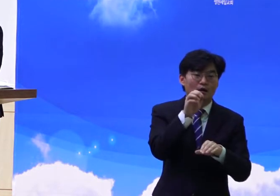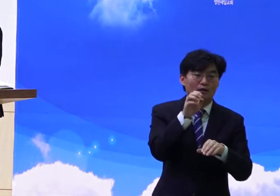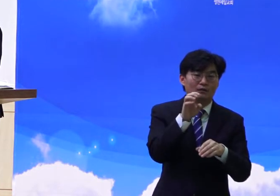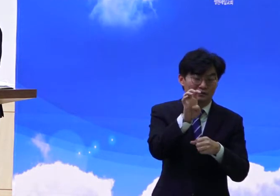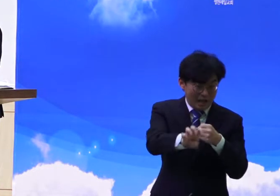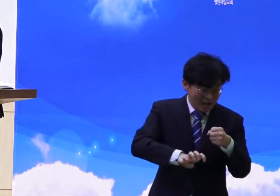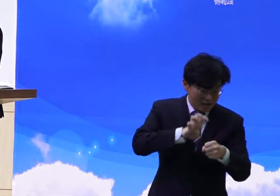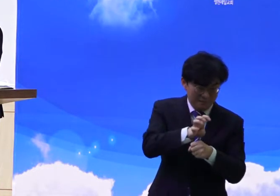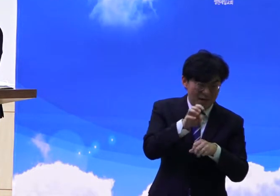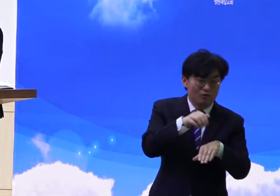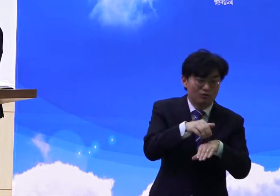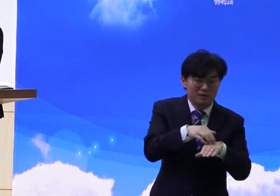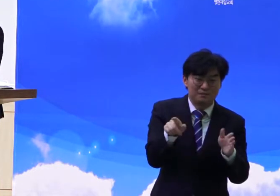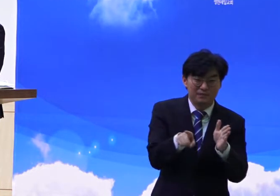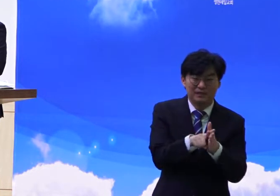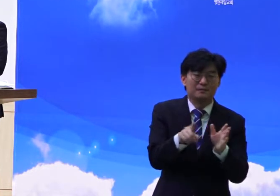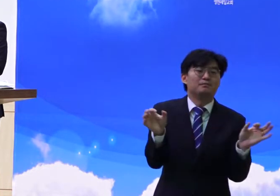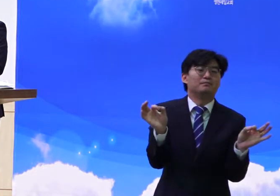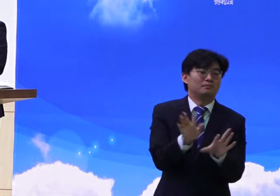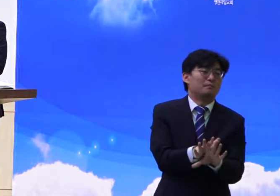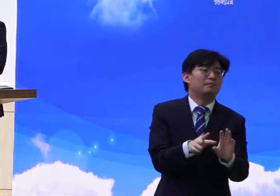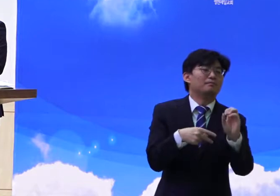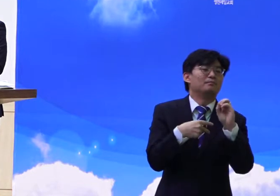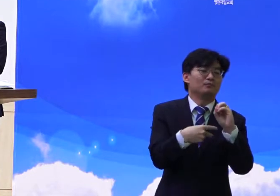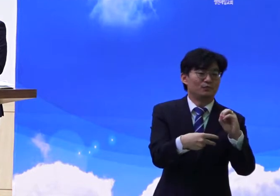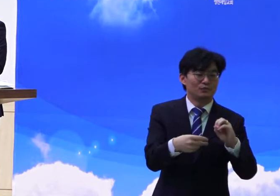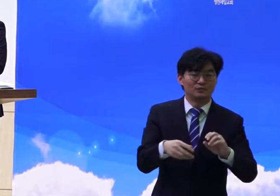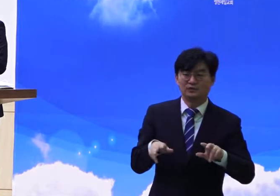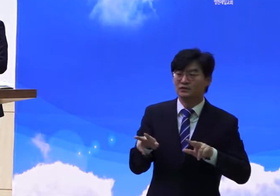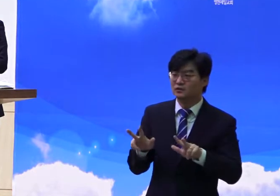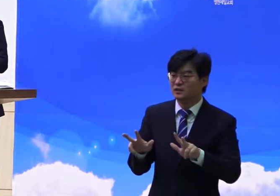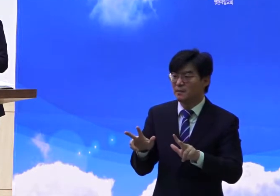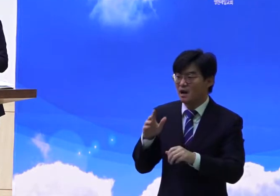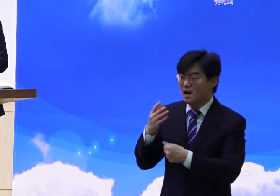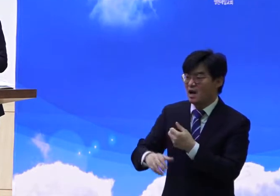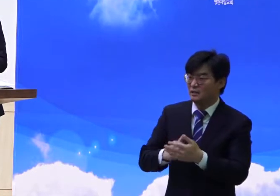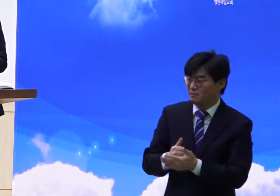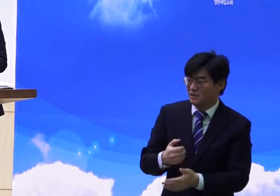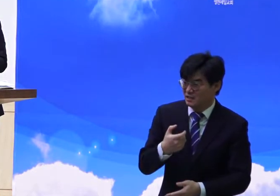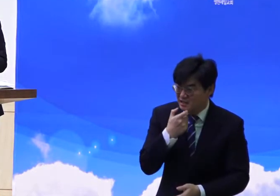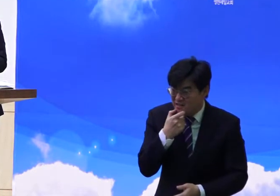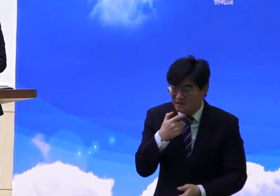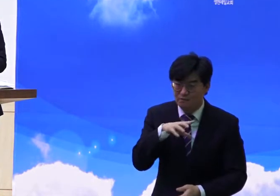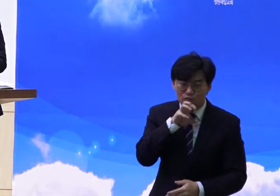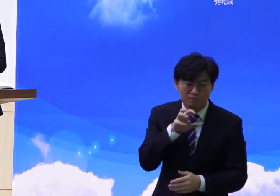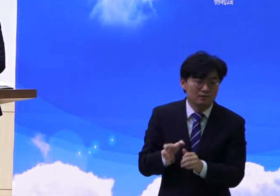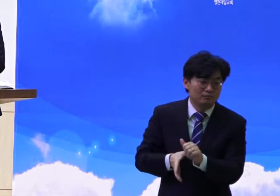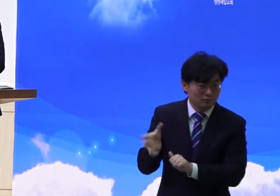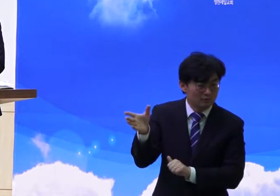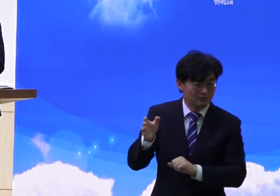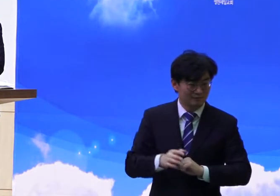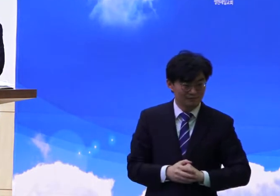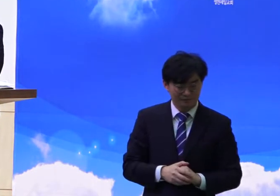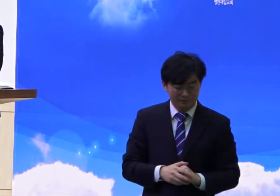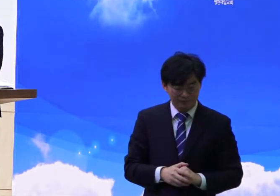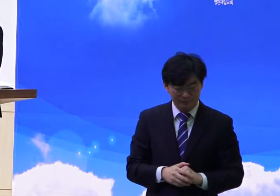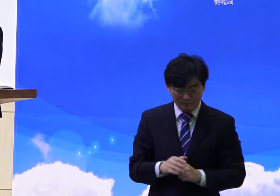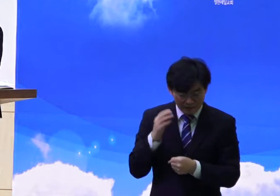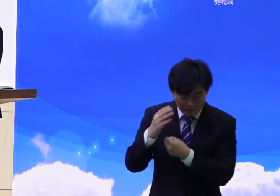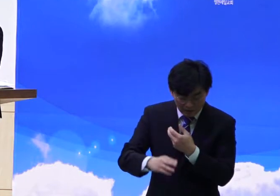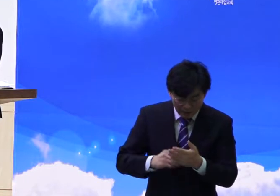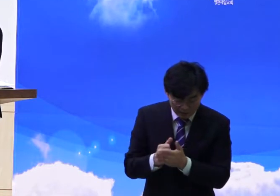그런데 여러분, 이 정말 참담한 현실이 하나님을 의지하지 않는 인간의 현